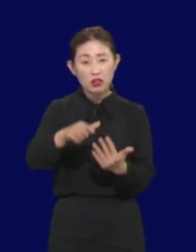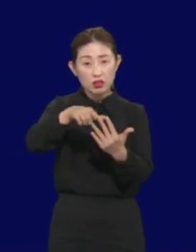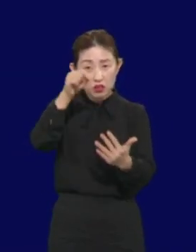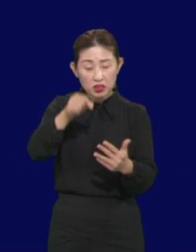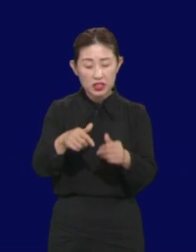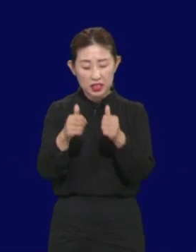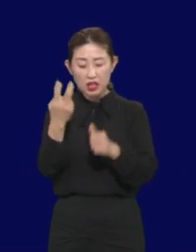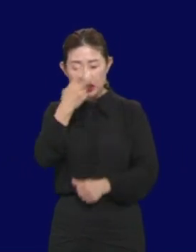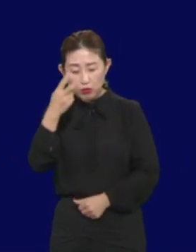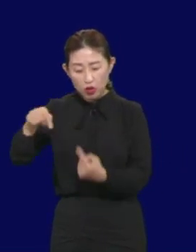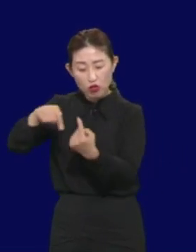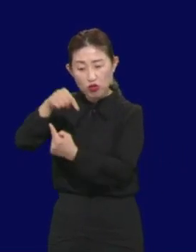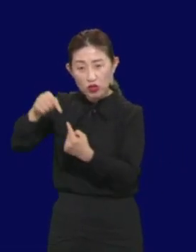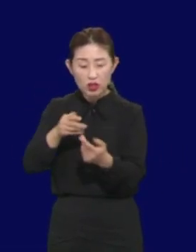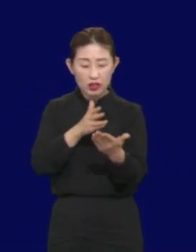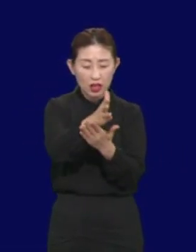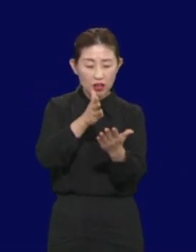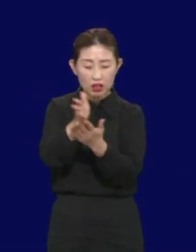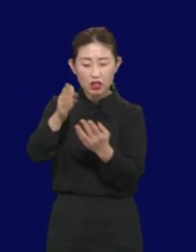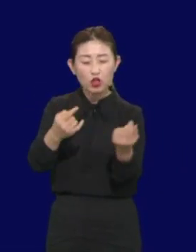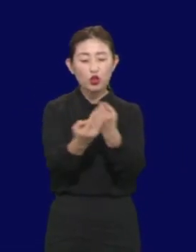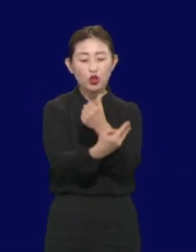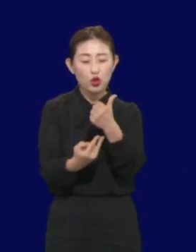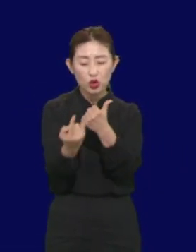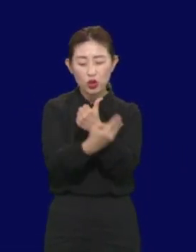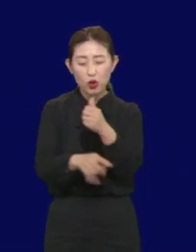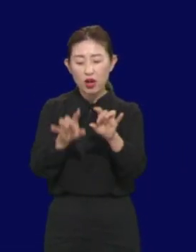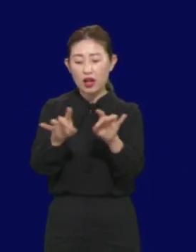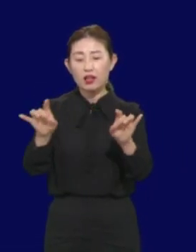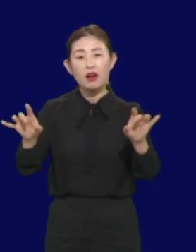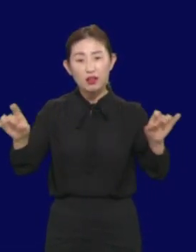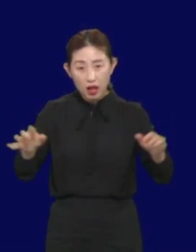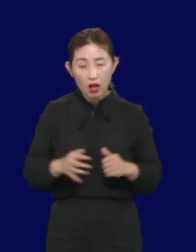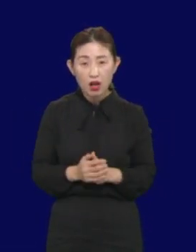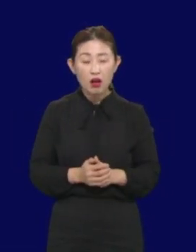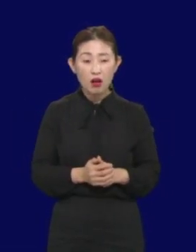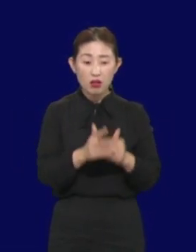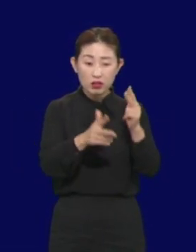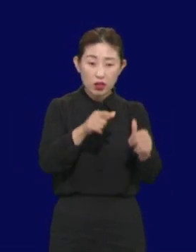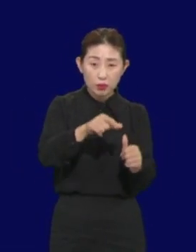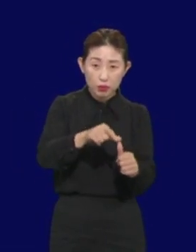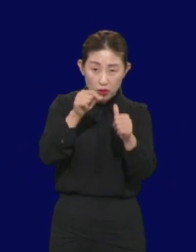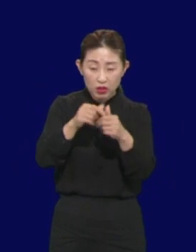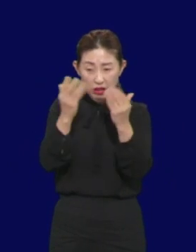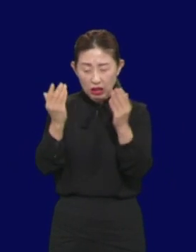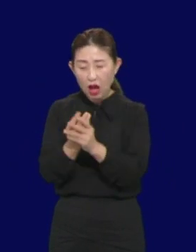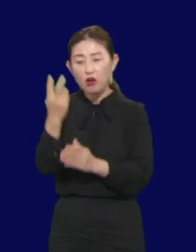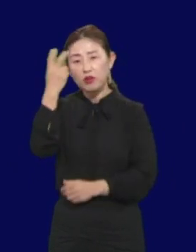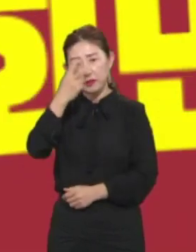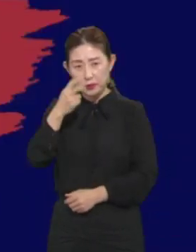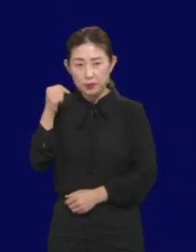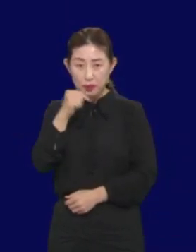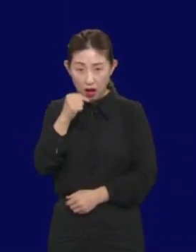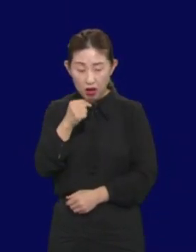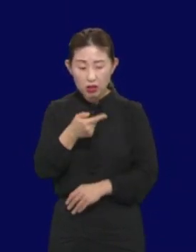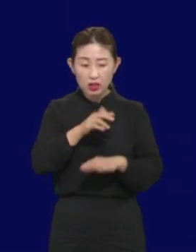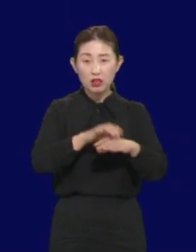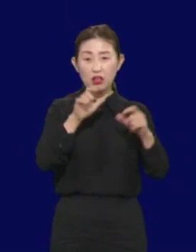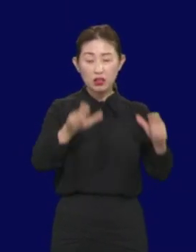심의, 운영에 대한 별도 위원회를 구성해 사업 선정부터 운영까지 전반을 점검하고 있지만